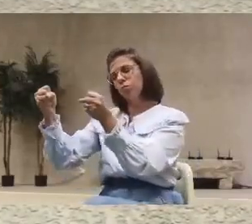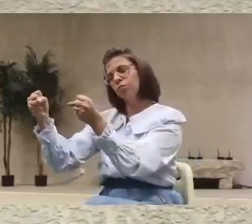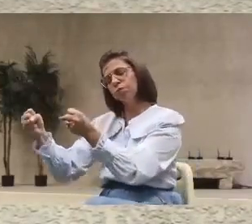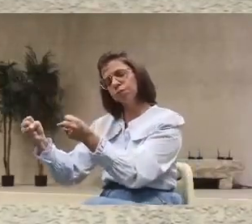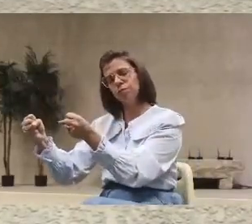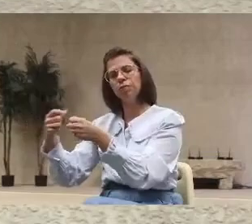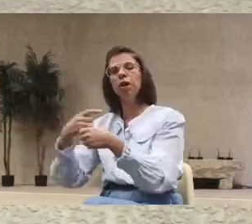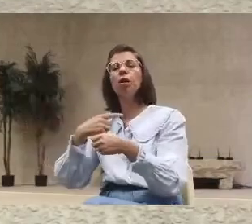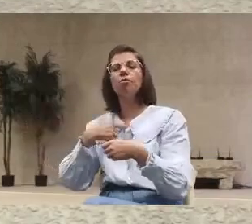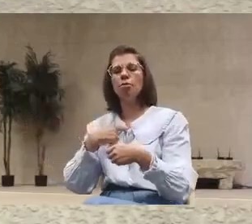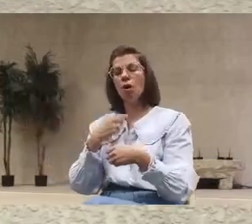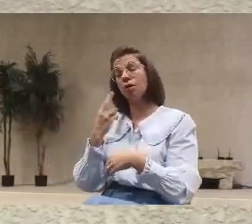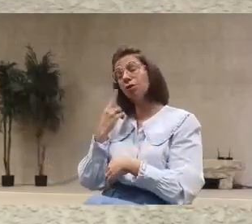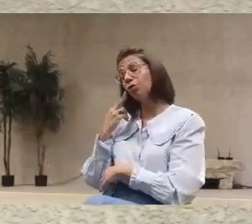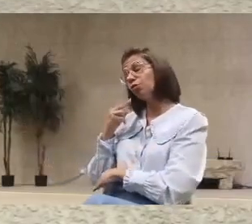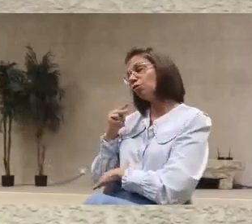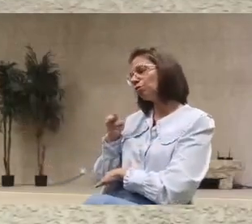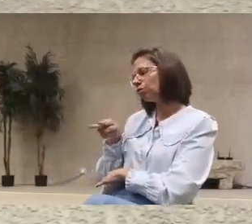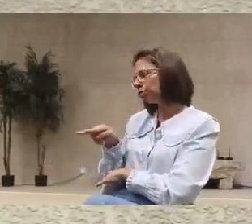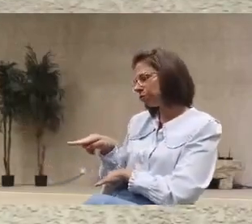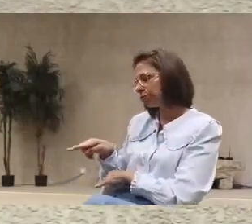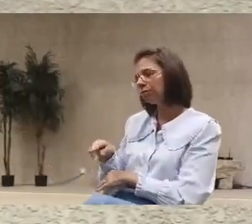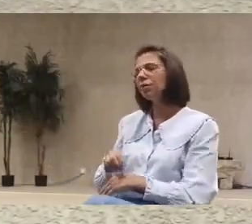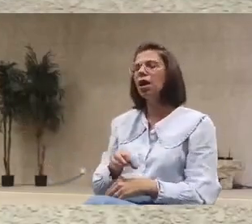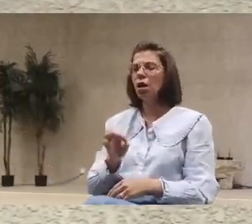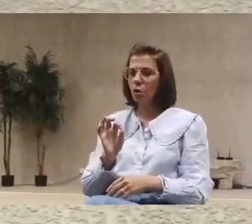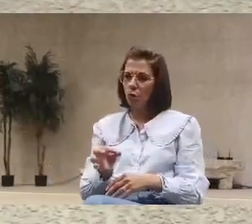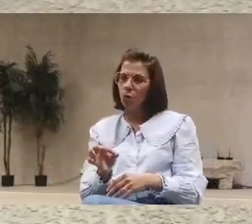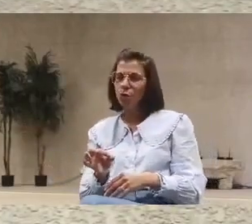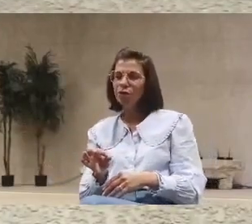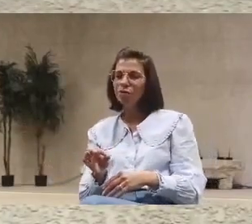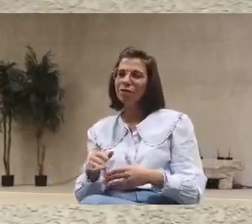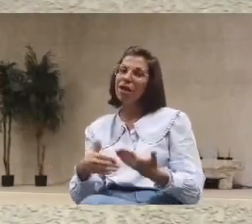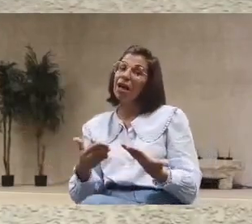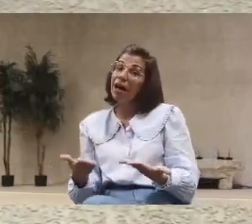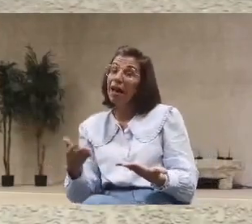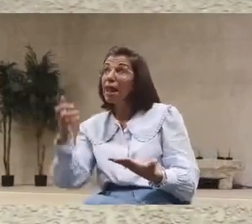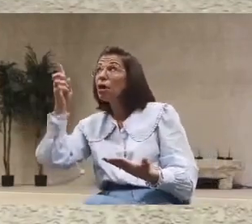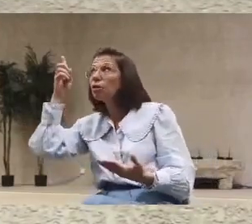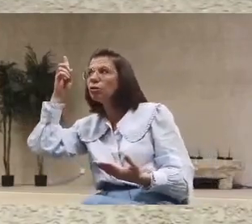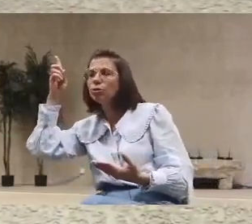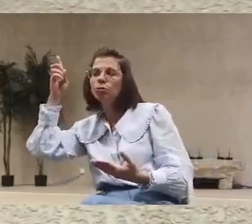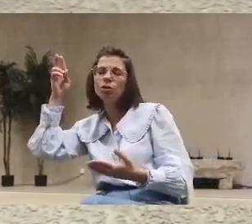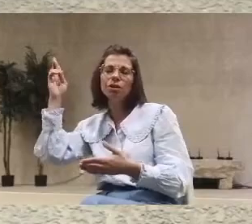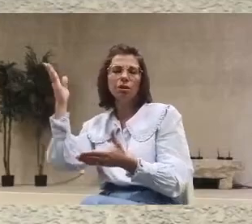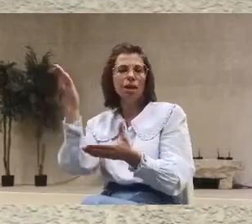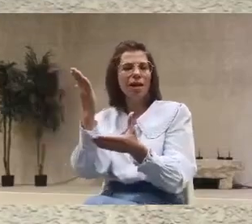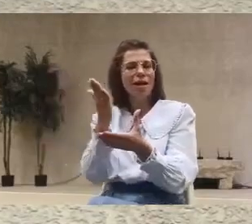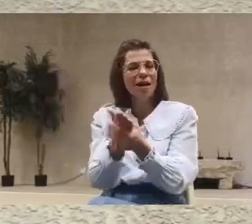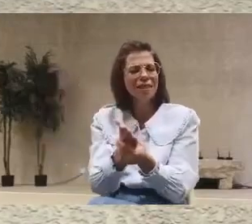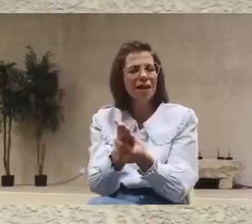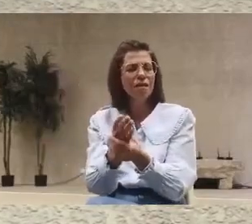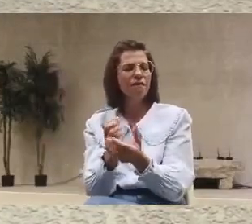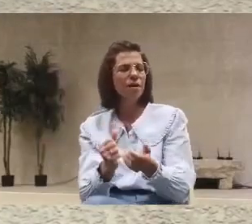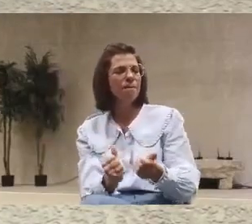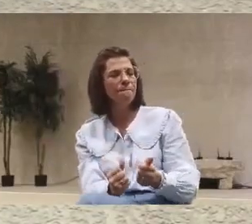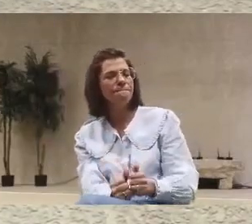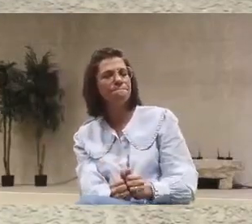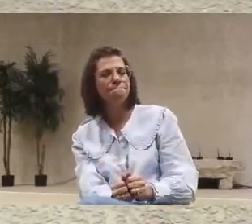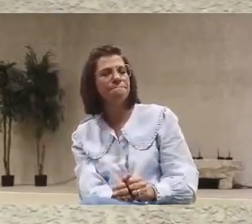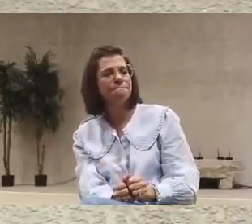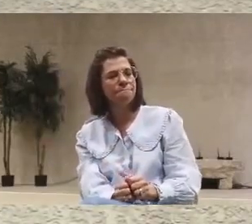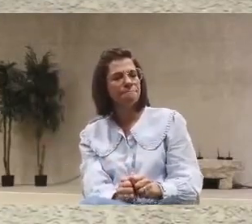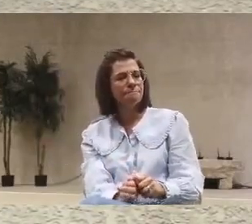Est-ce que le Seigneur est vraiment le roi de gloire ? Voyez, on voit dans la parole de Dieu, dans le règne de Christ, le millenium,